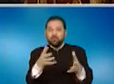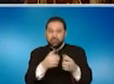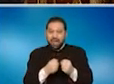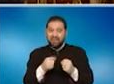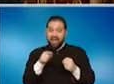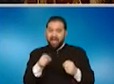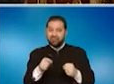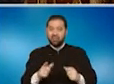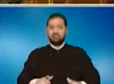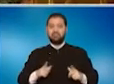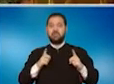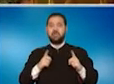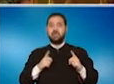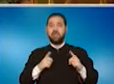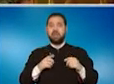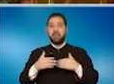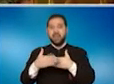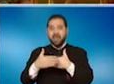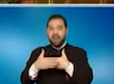tocmai de aceea a putut avea acea atitudine față de